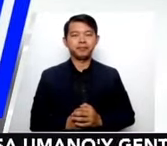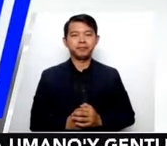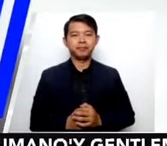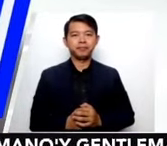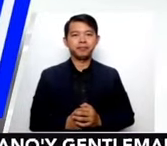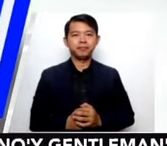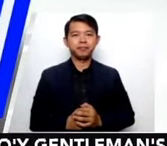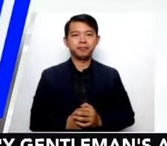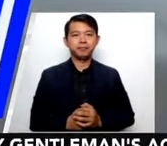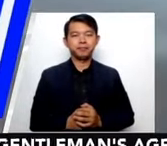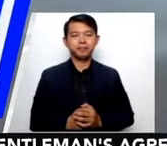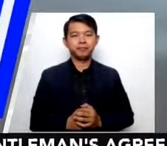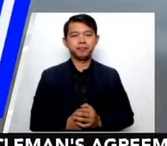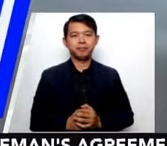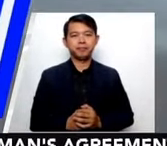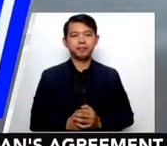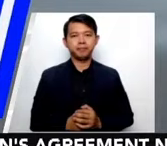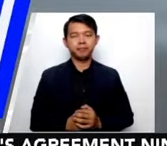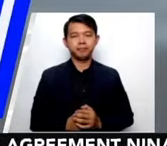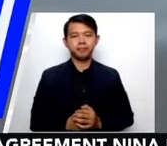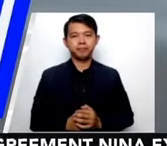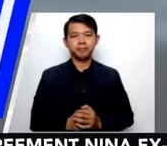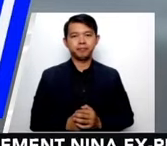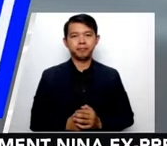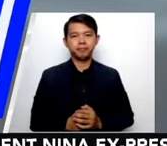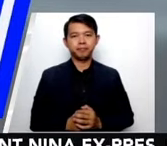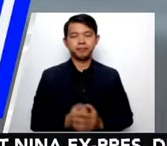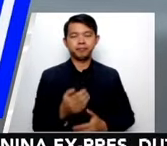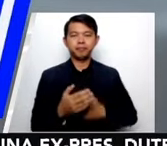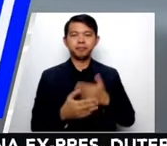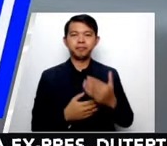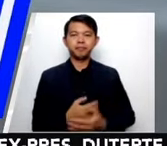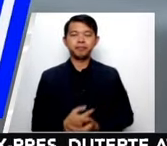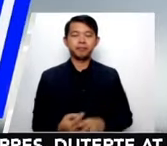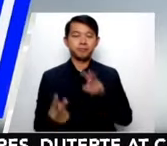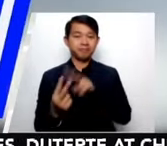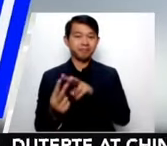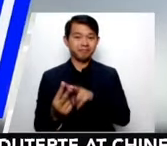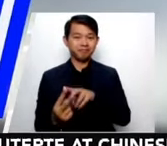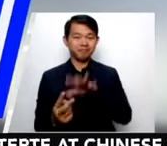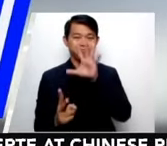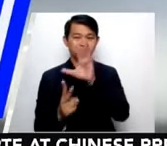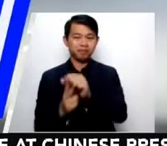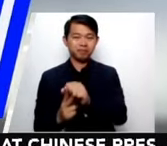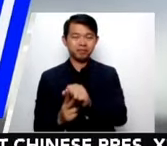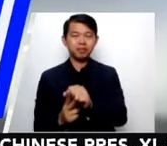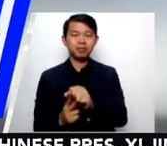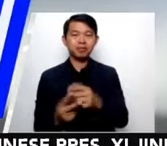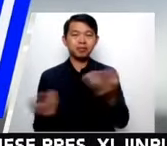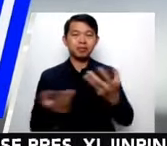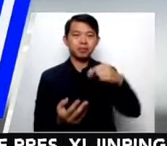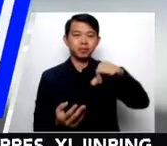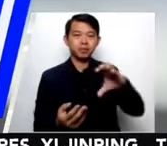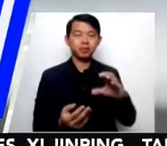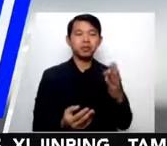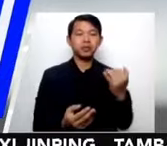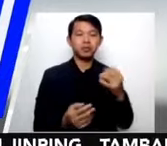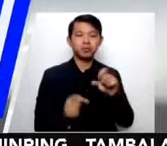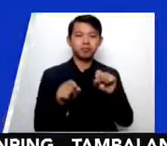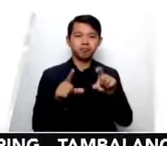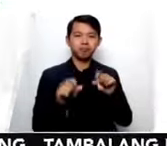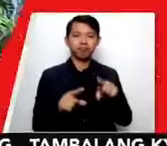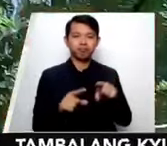lapitan dalawa arestado sa Quezon City dahil sa lantarang pagbebenta online ng mga pekeng pwd